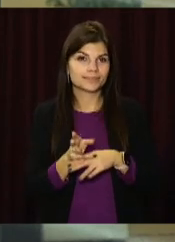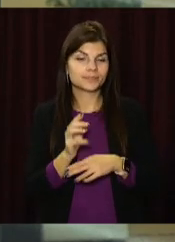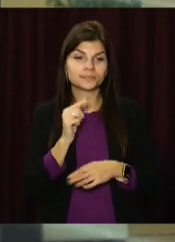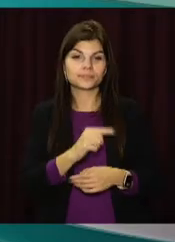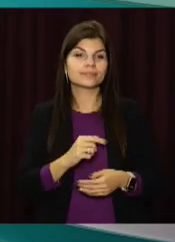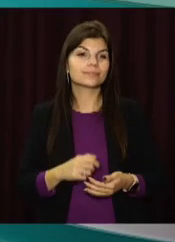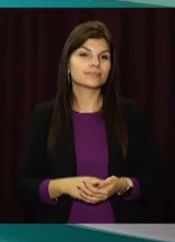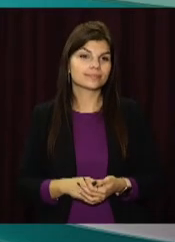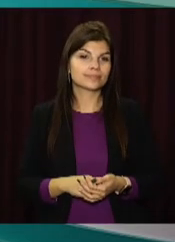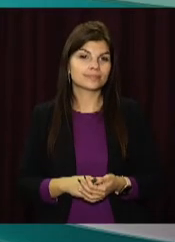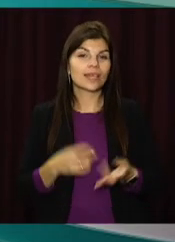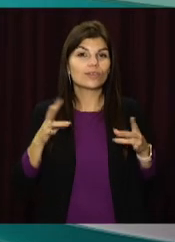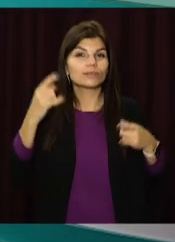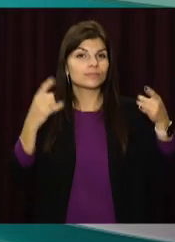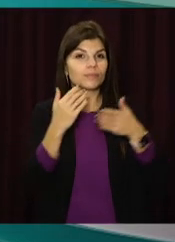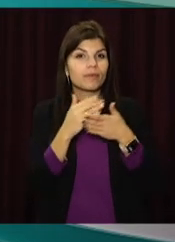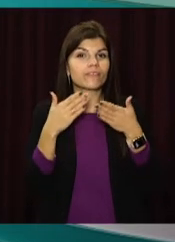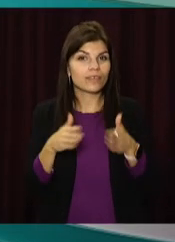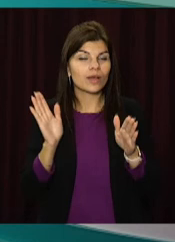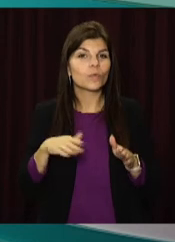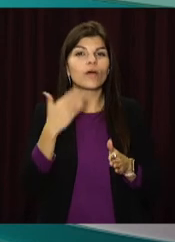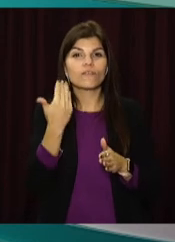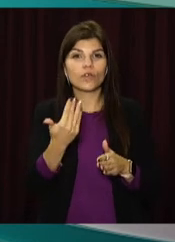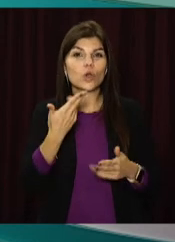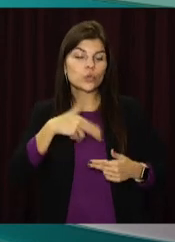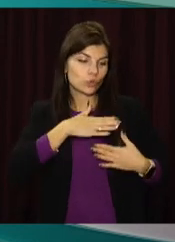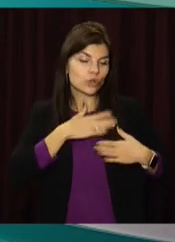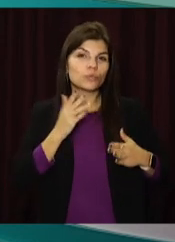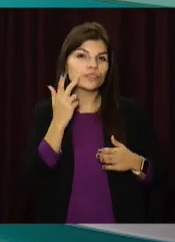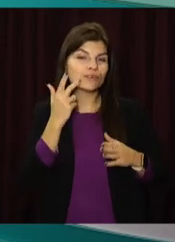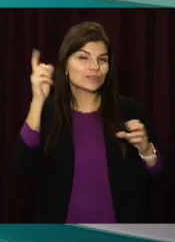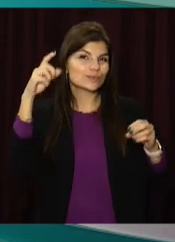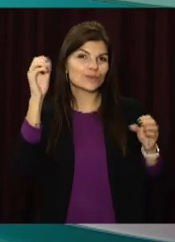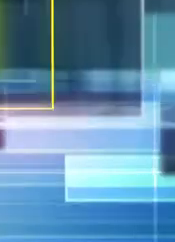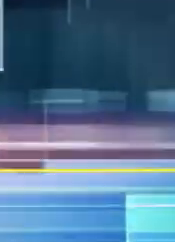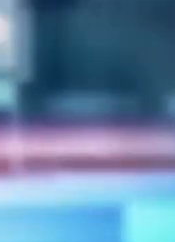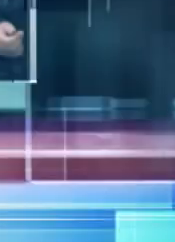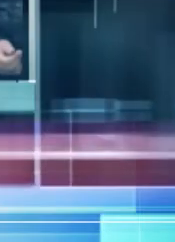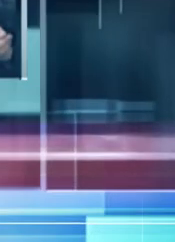YouTube-каналі. Залишайтесь відкритим та нехай у вашій душі завжди буде сонячно.